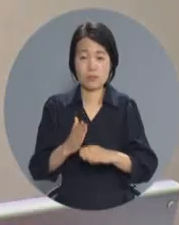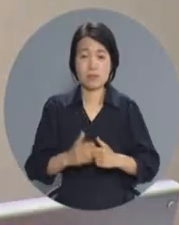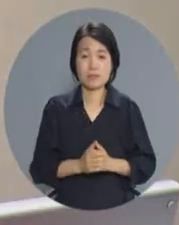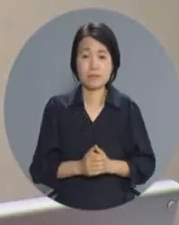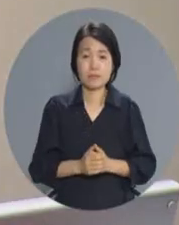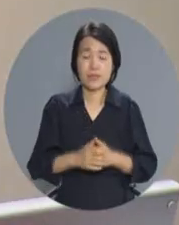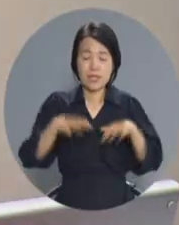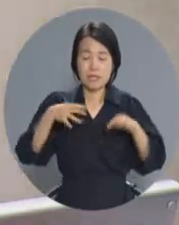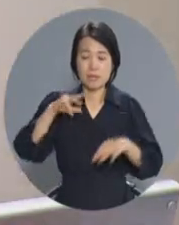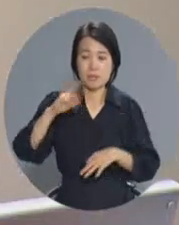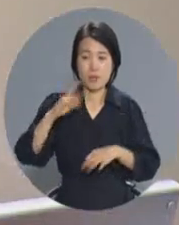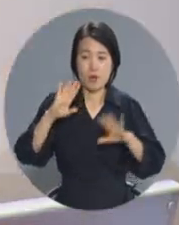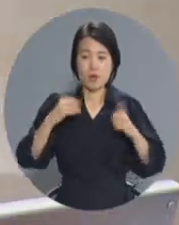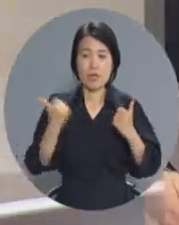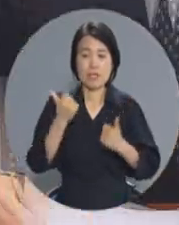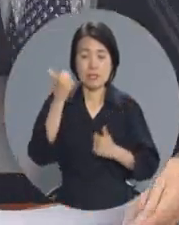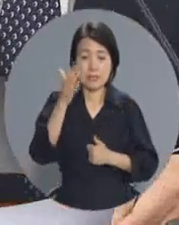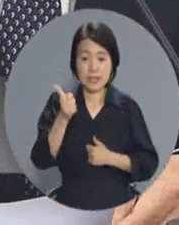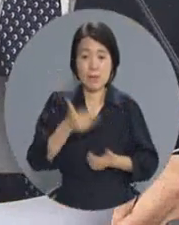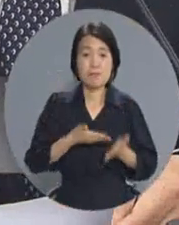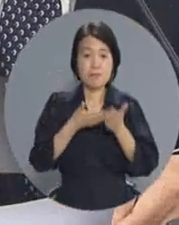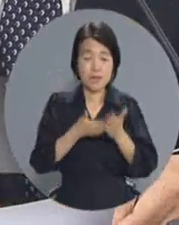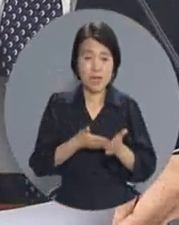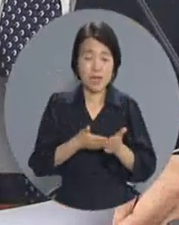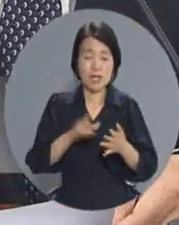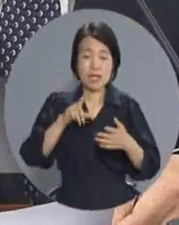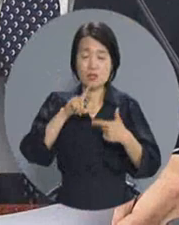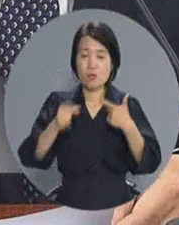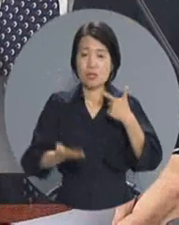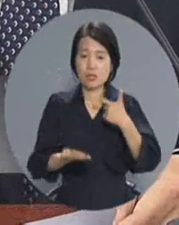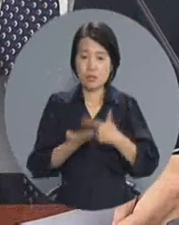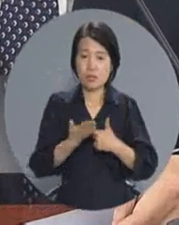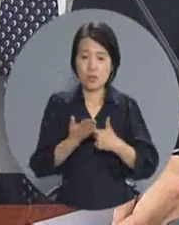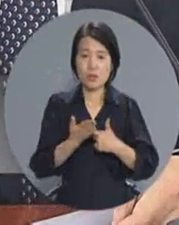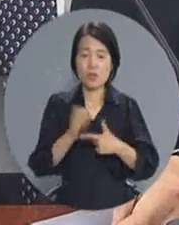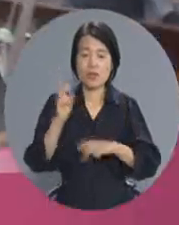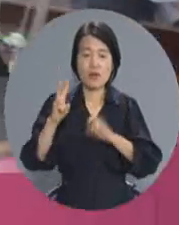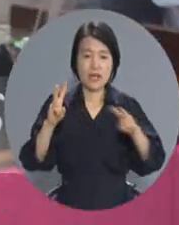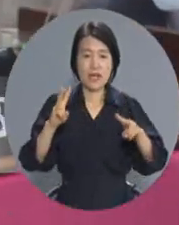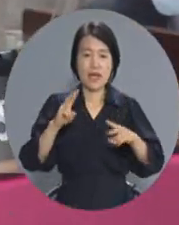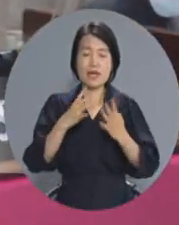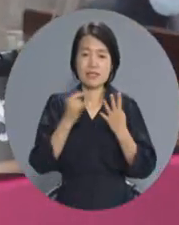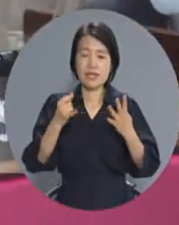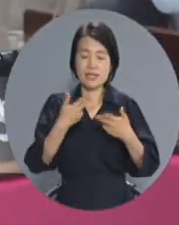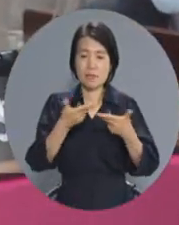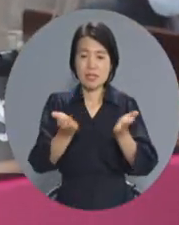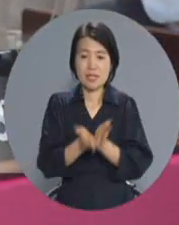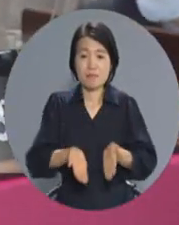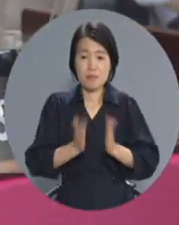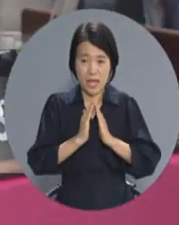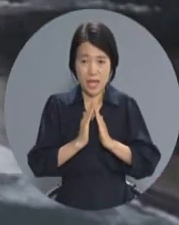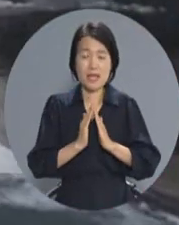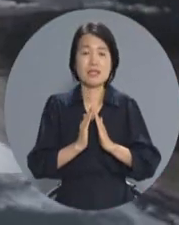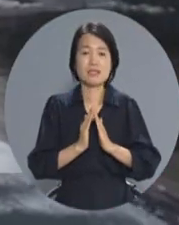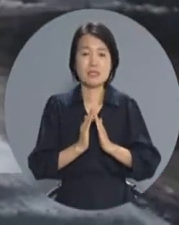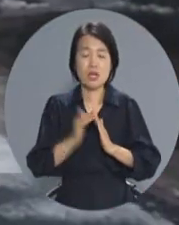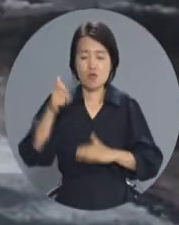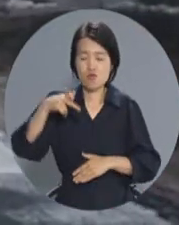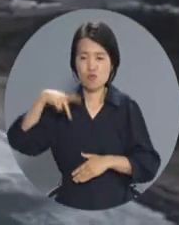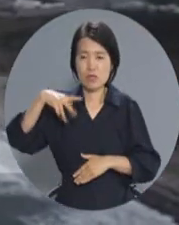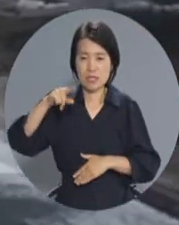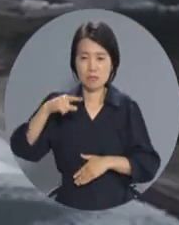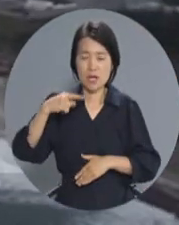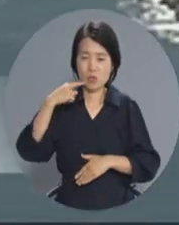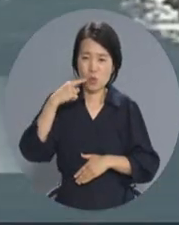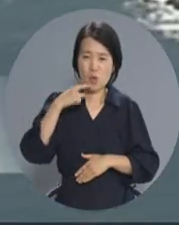김진표 국회의장의 제안으로 이달 초여야가 4인 협의체를 구성해 합의점을 찾아보기로 했지만 후쿠시마